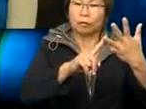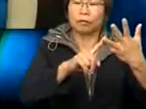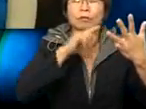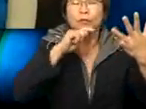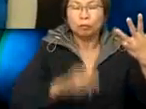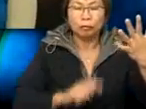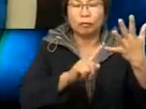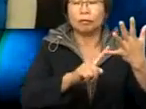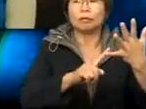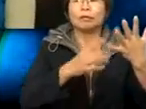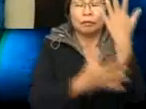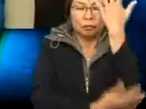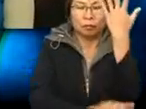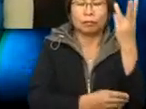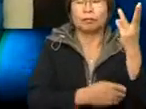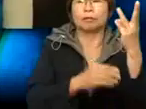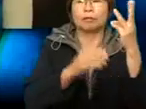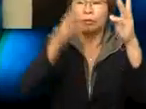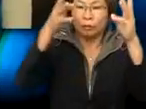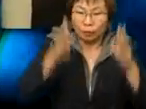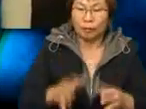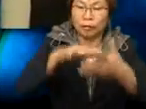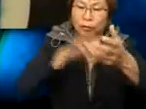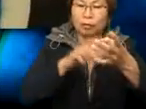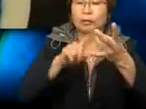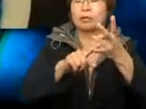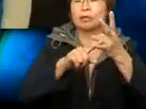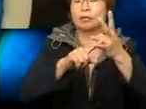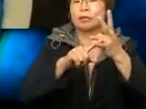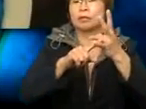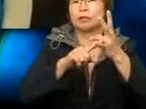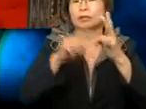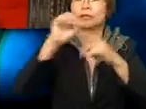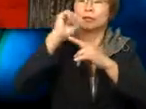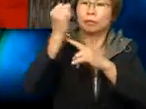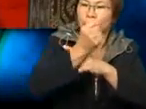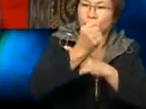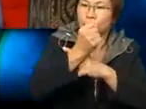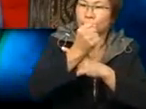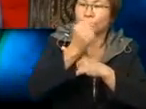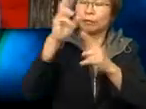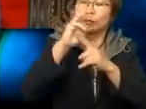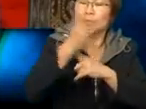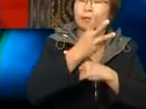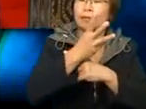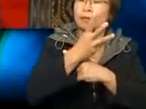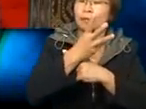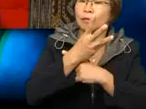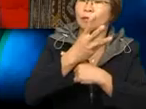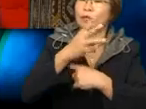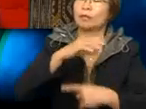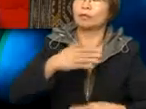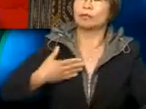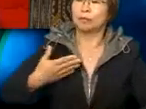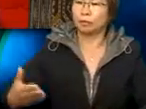tua, orang miskin, mangsa bencana dan pertubuhan kebajikan sukarela. Ini untuk memupuk perpaduan